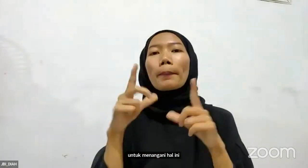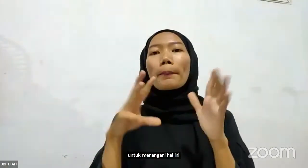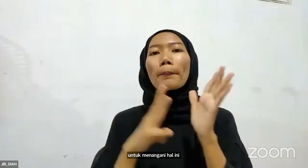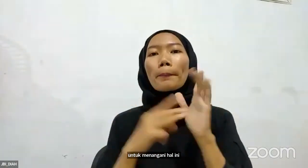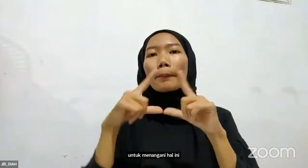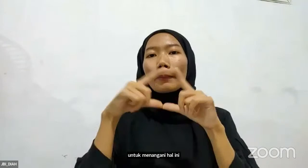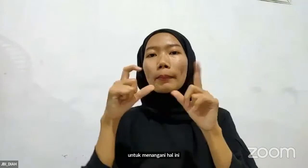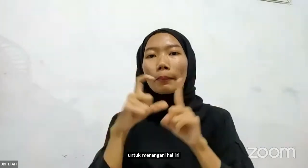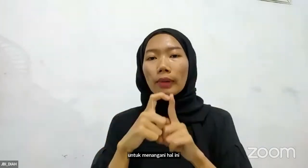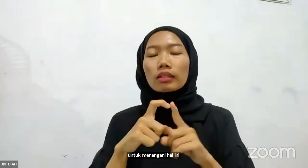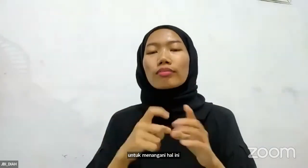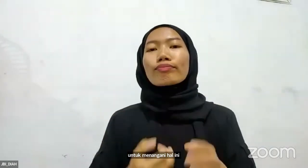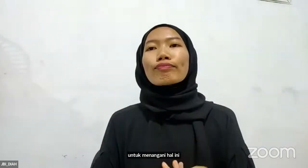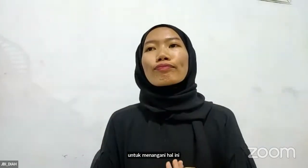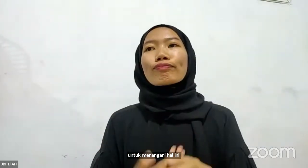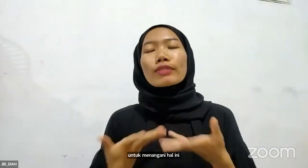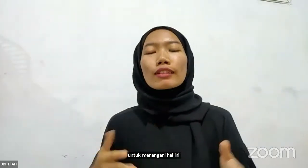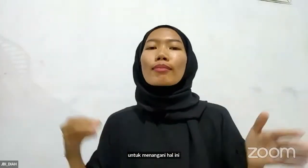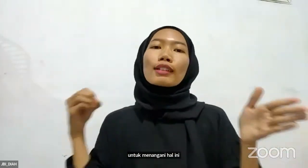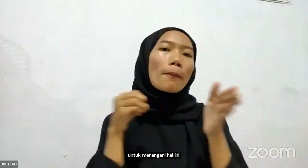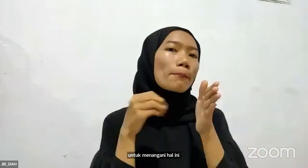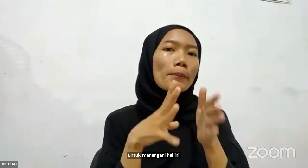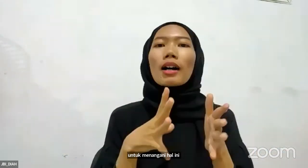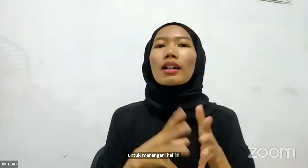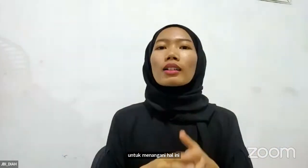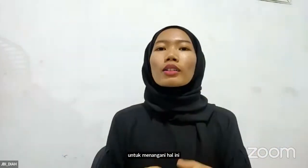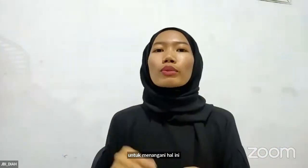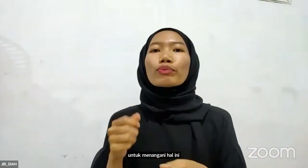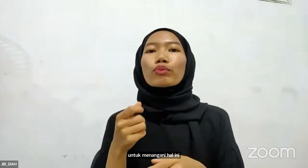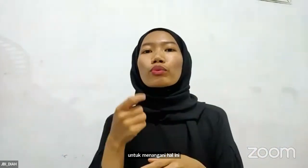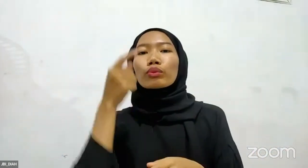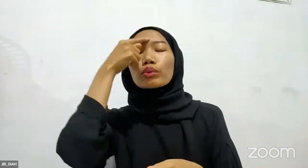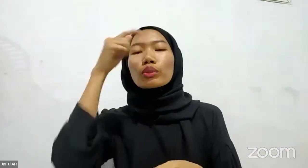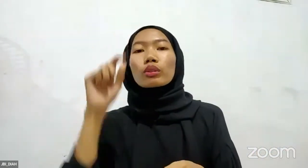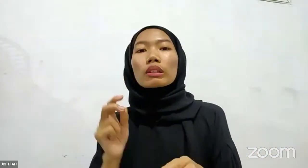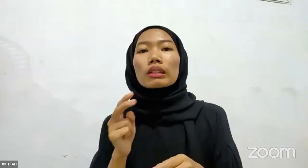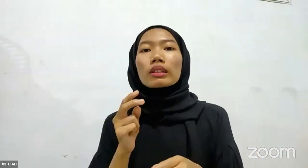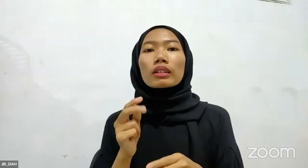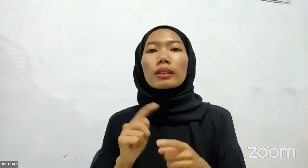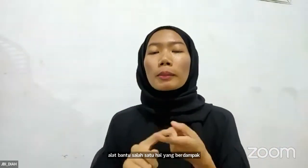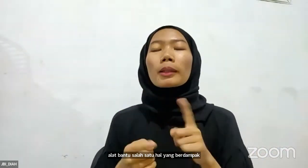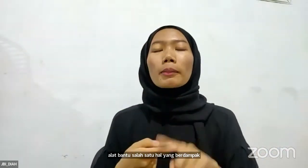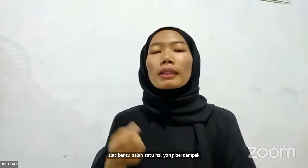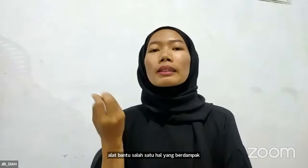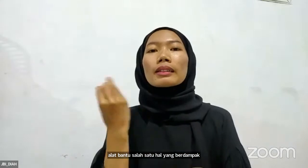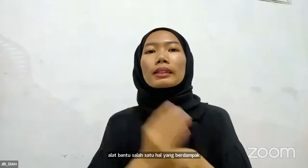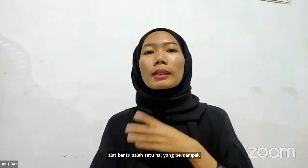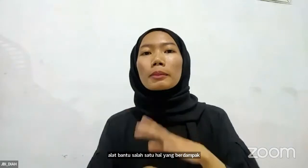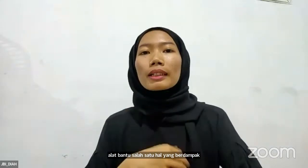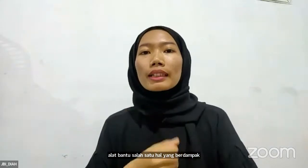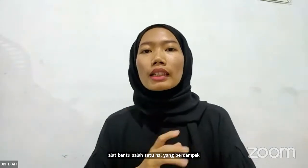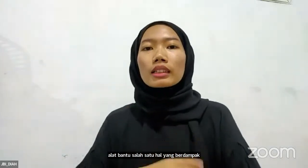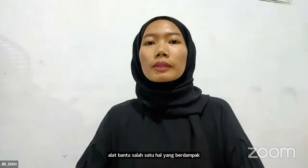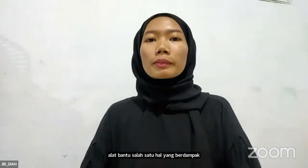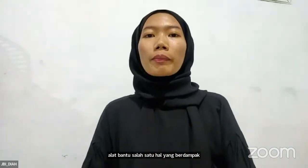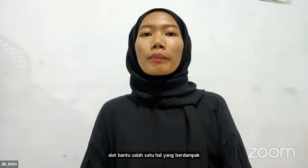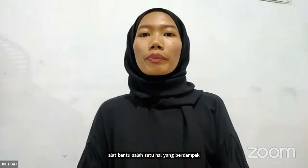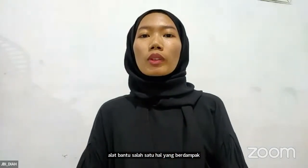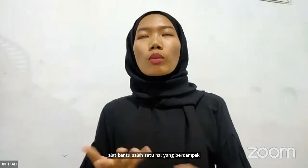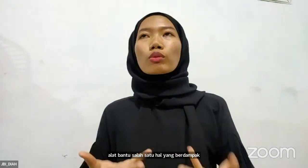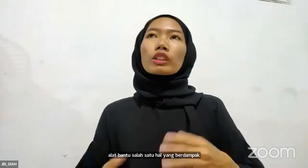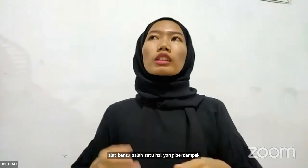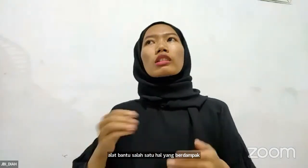sangat berdampak buat teman-teman disabilitas. Ini kita harapkan dalam waktu dekat ada beberapa langkah-langkah konkret ya, koordinasi